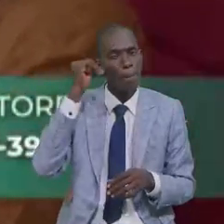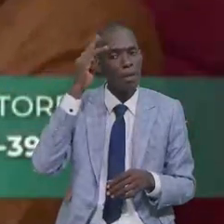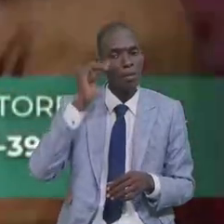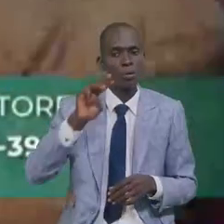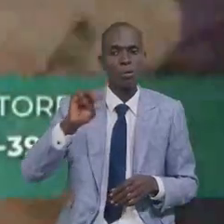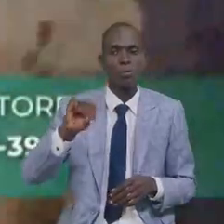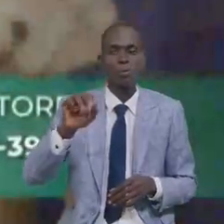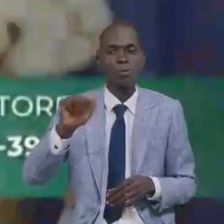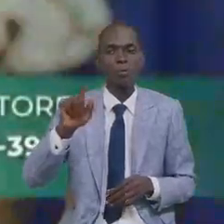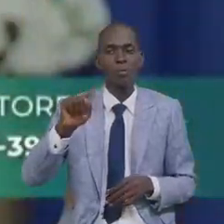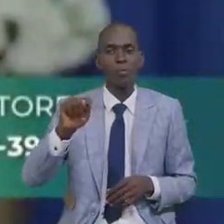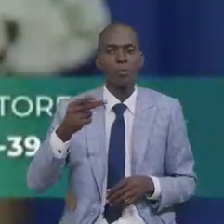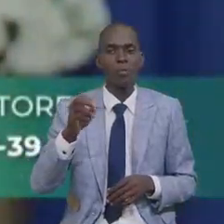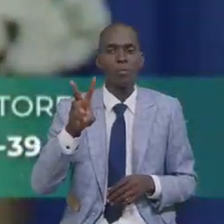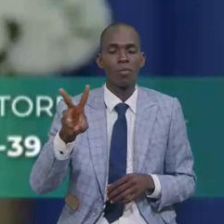17.